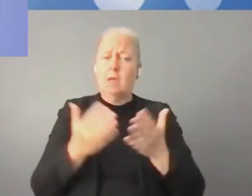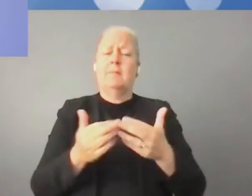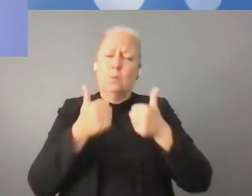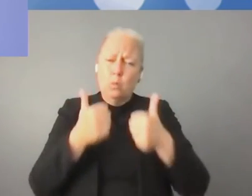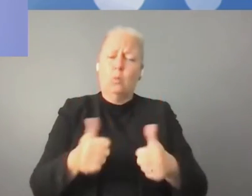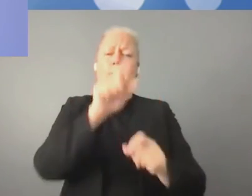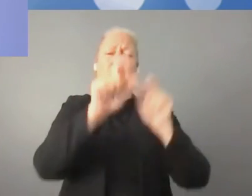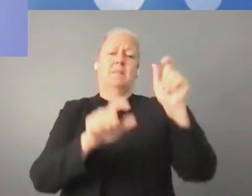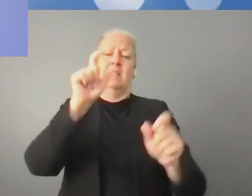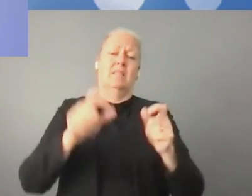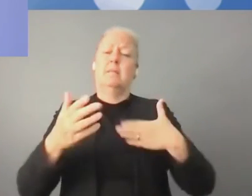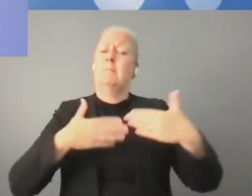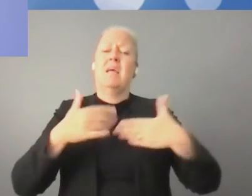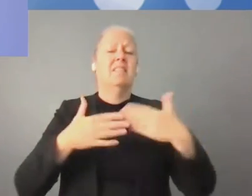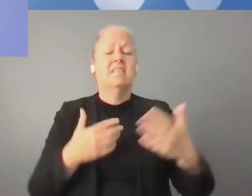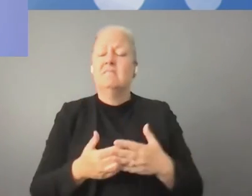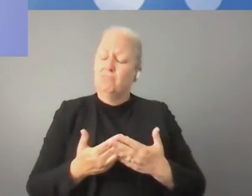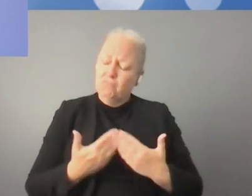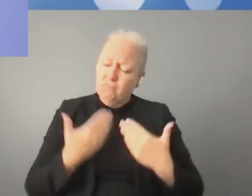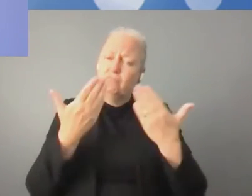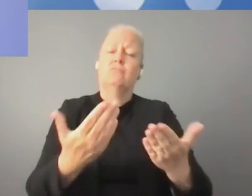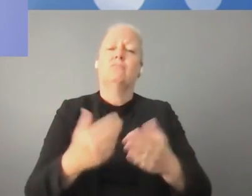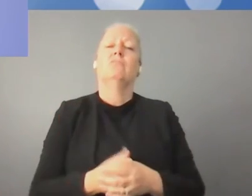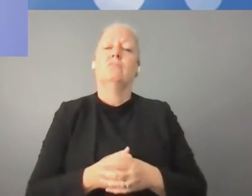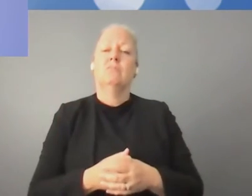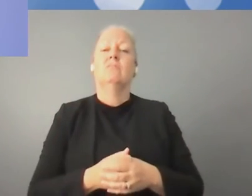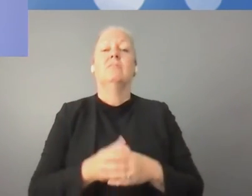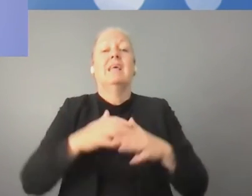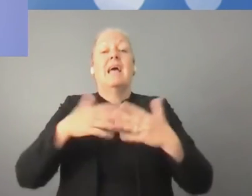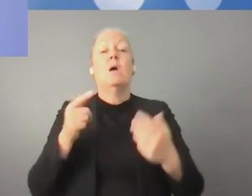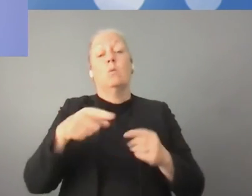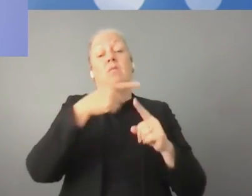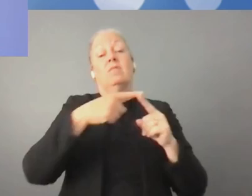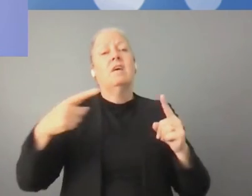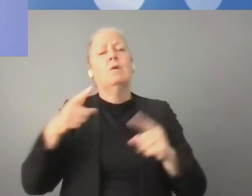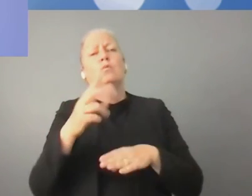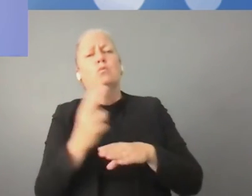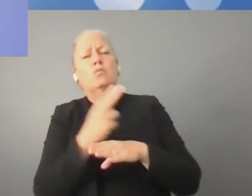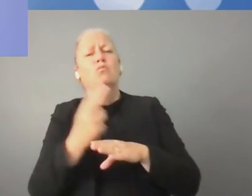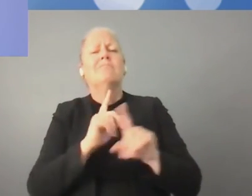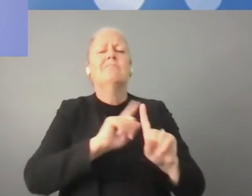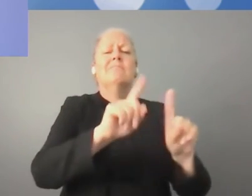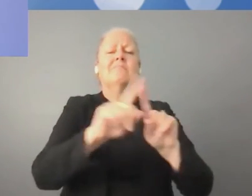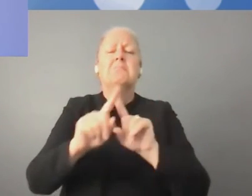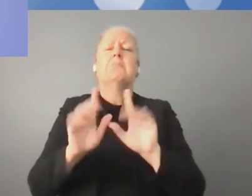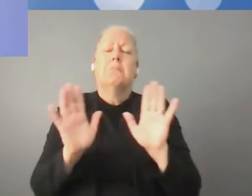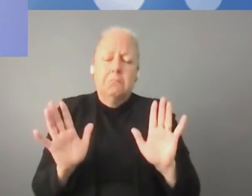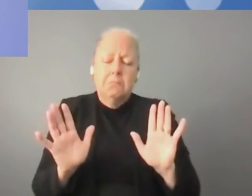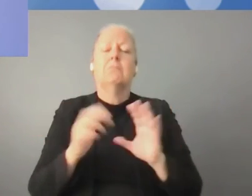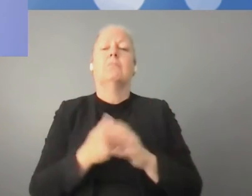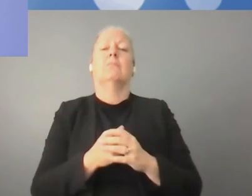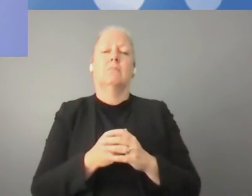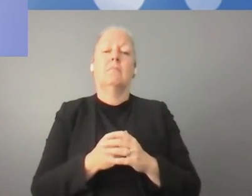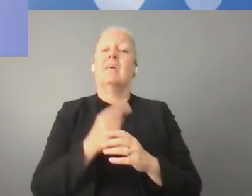в совместном обязательстве по улучшению глобального будущего, связи, глобальной связи, чтобы никто не